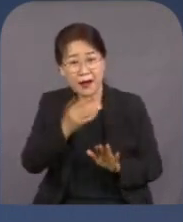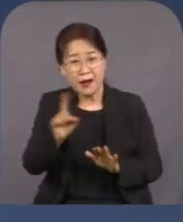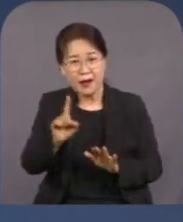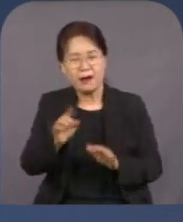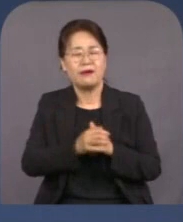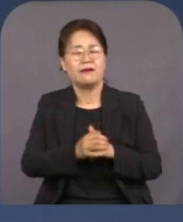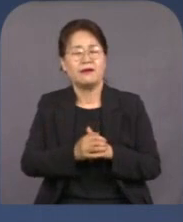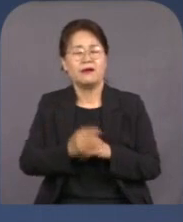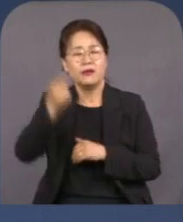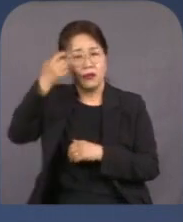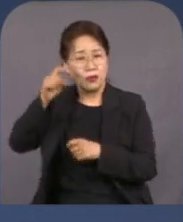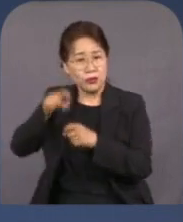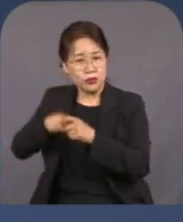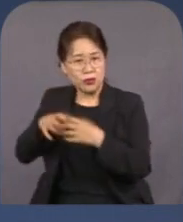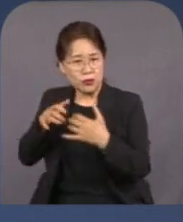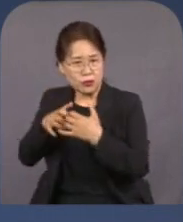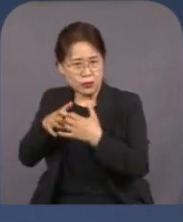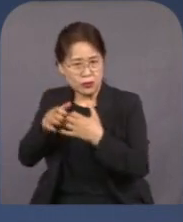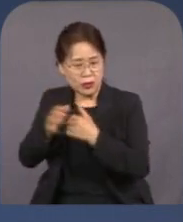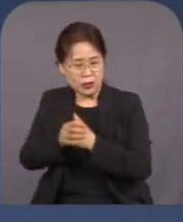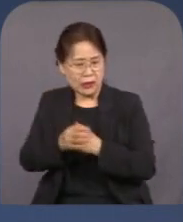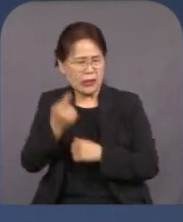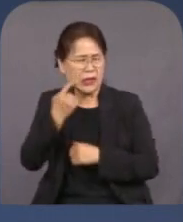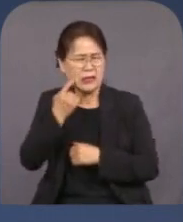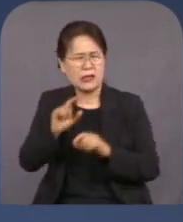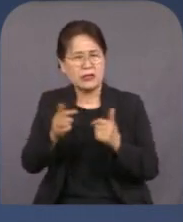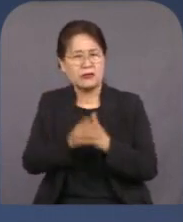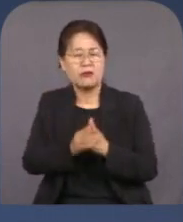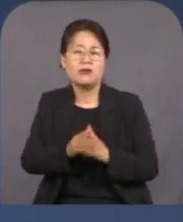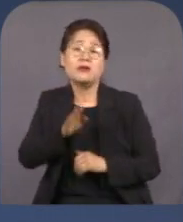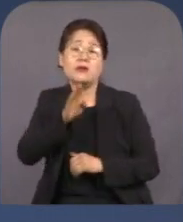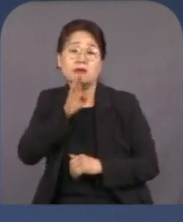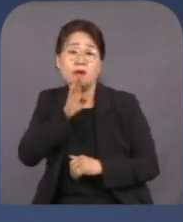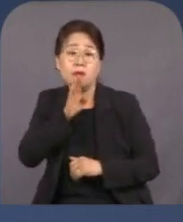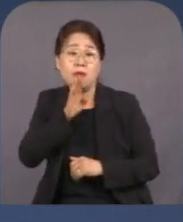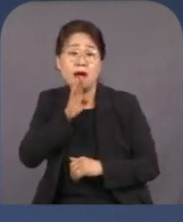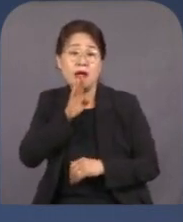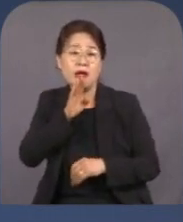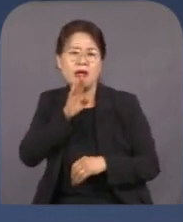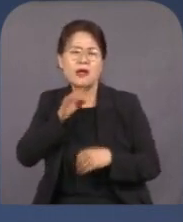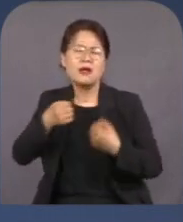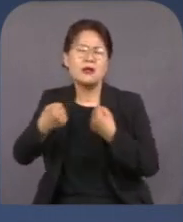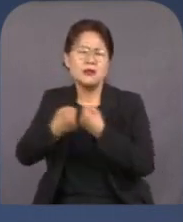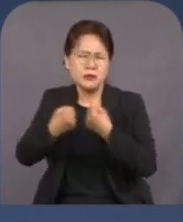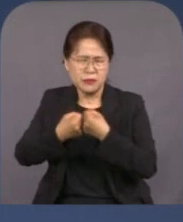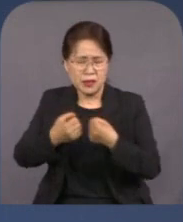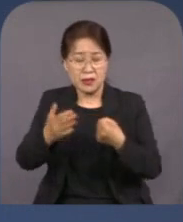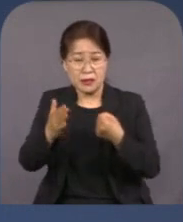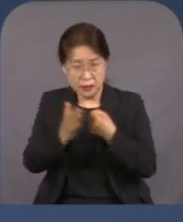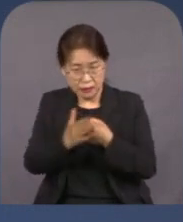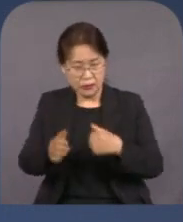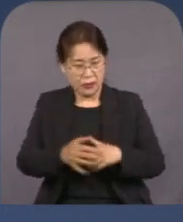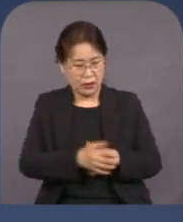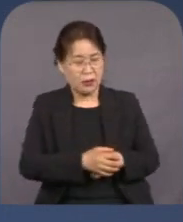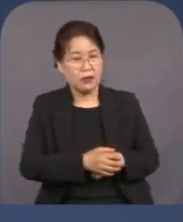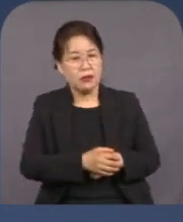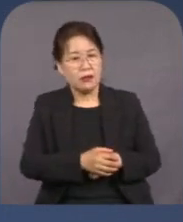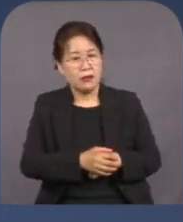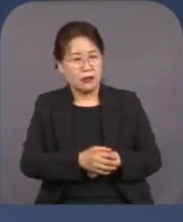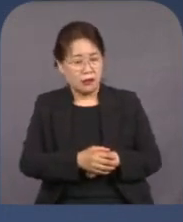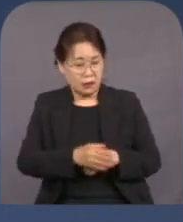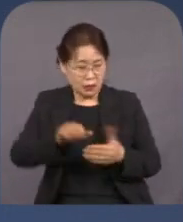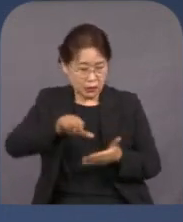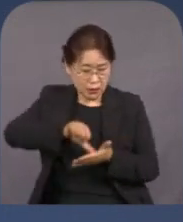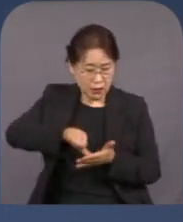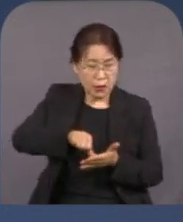우리의 영적인 전쟁이 가상이 아니라 실전 실제이기 때문에 그렇습니다 레슬링처럼